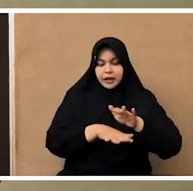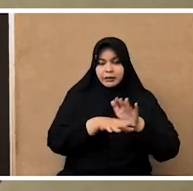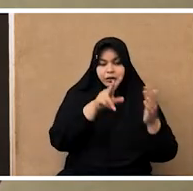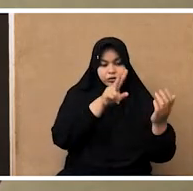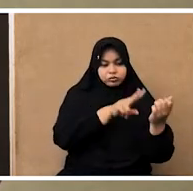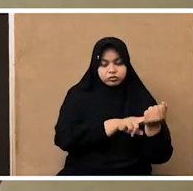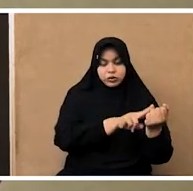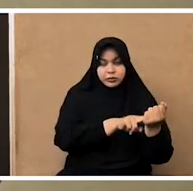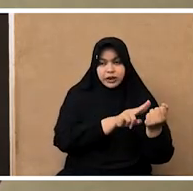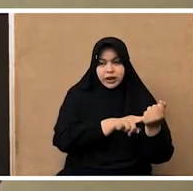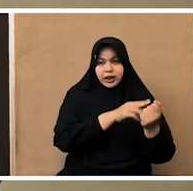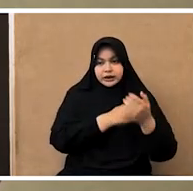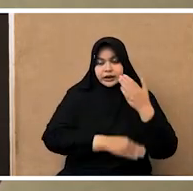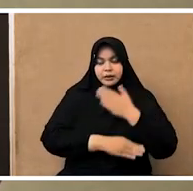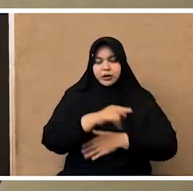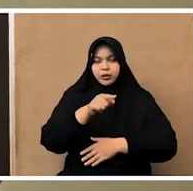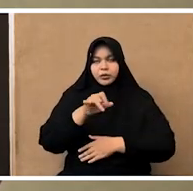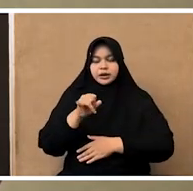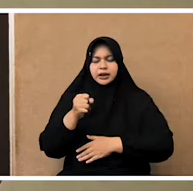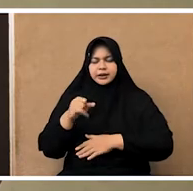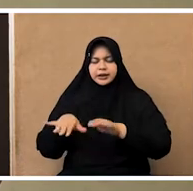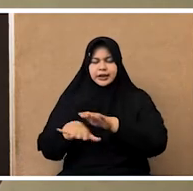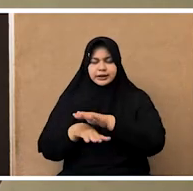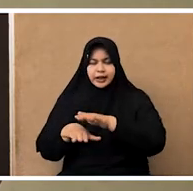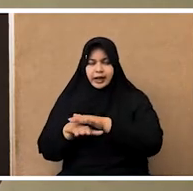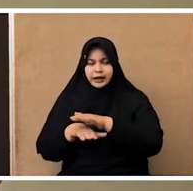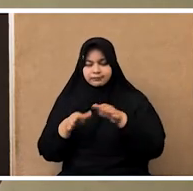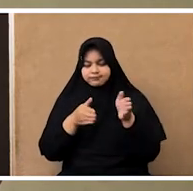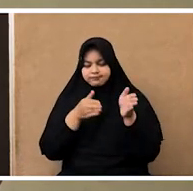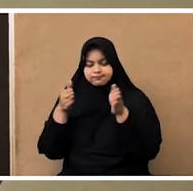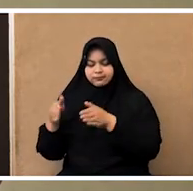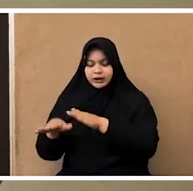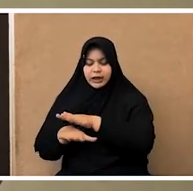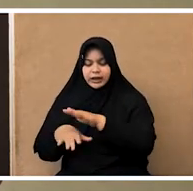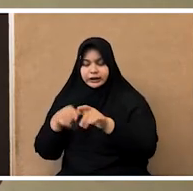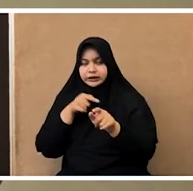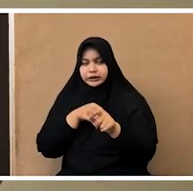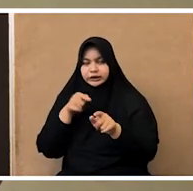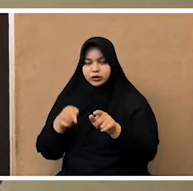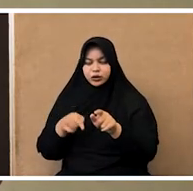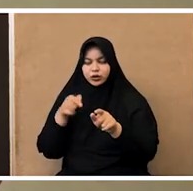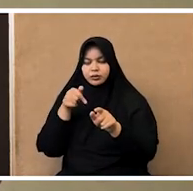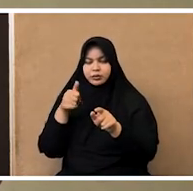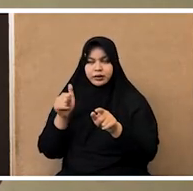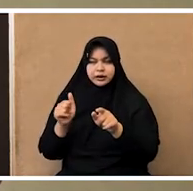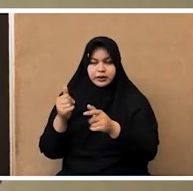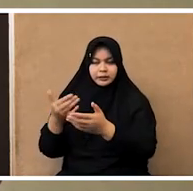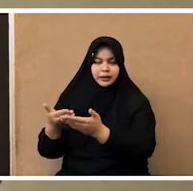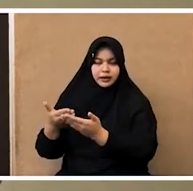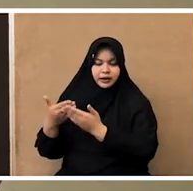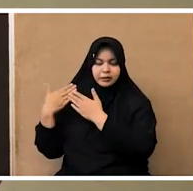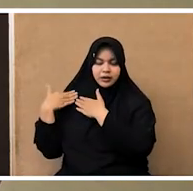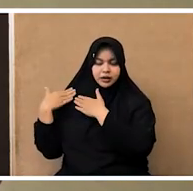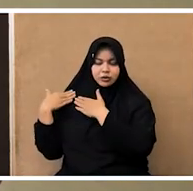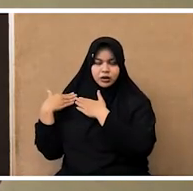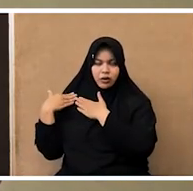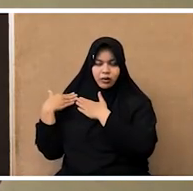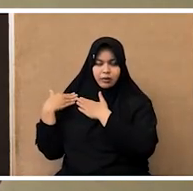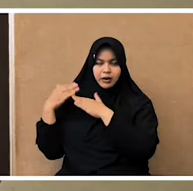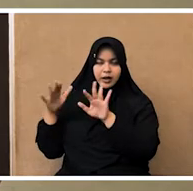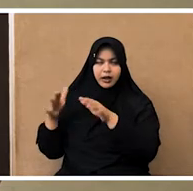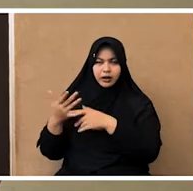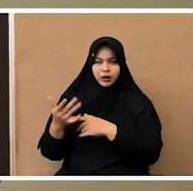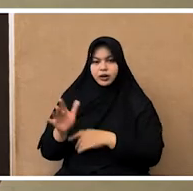hasil ke disabilitas itulah yang dijadikan dasar untuk menentukan apakah yang bersangkutan bisa dimintakan Pertanggungjawaban pidana atau tidak